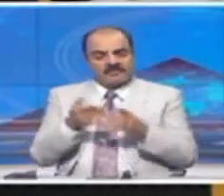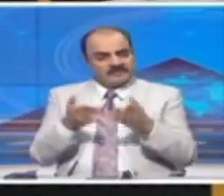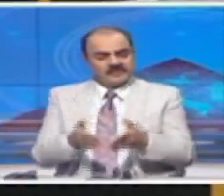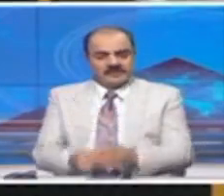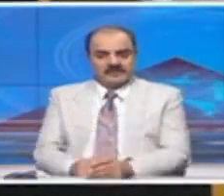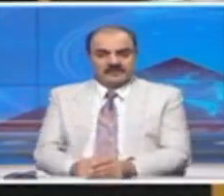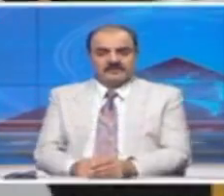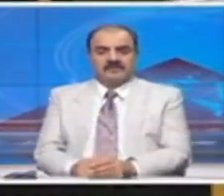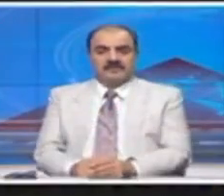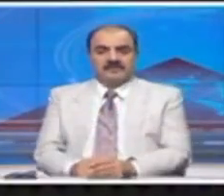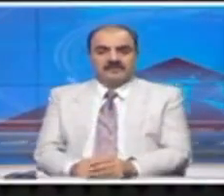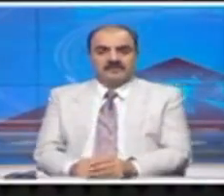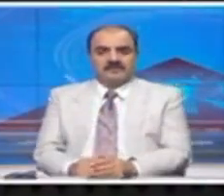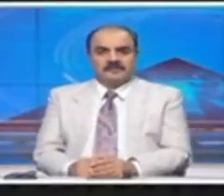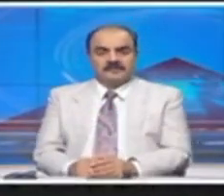المخدرة المتنوعة.